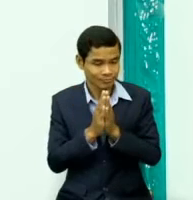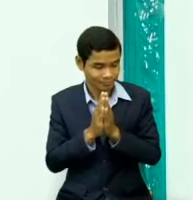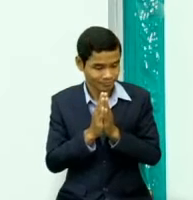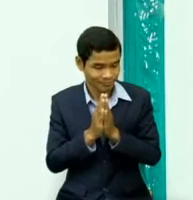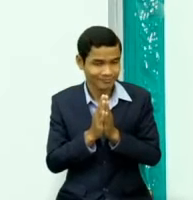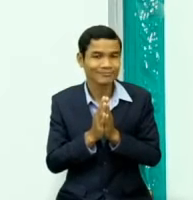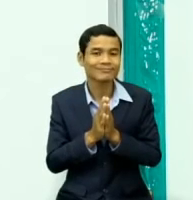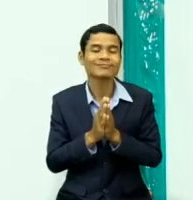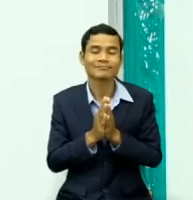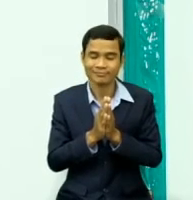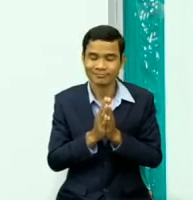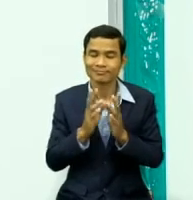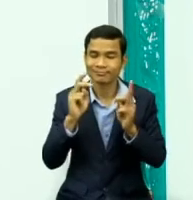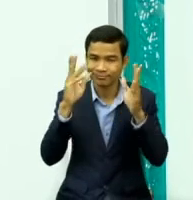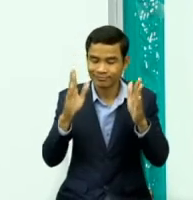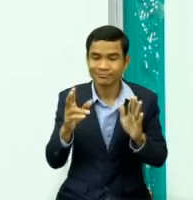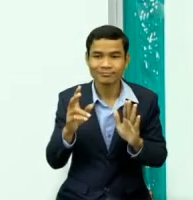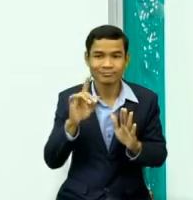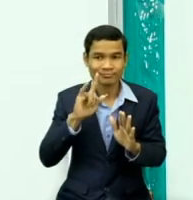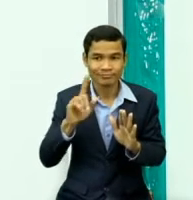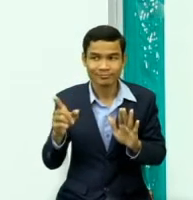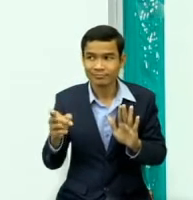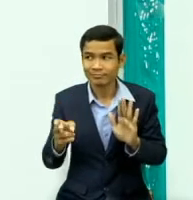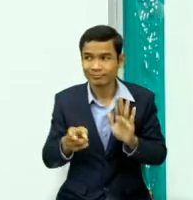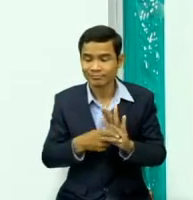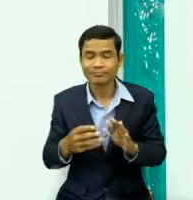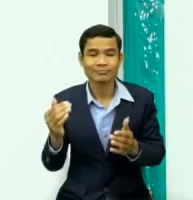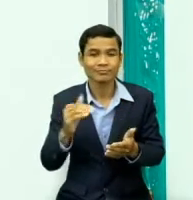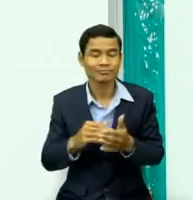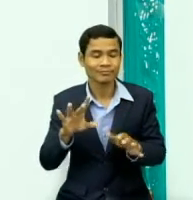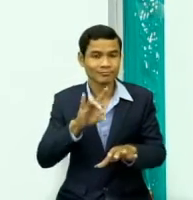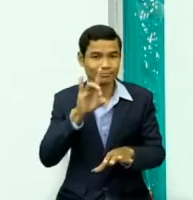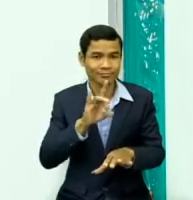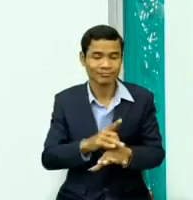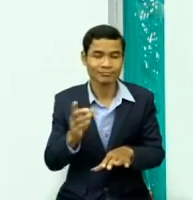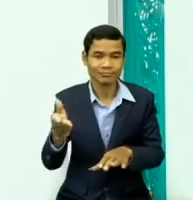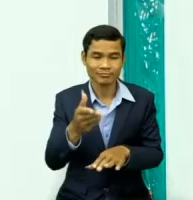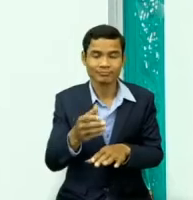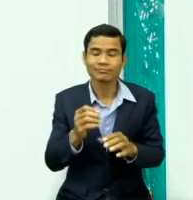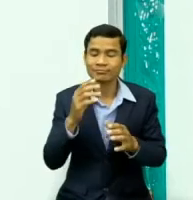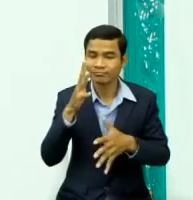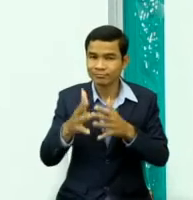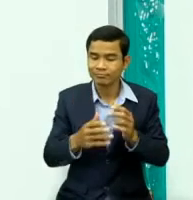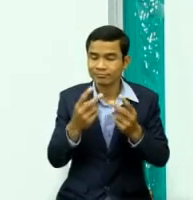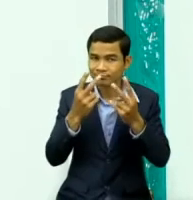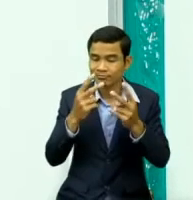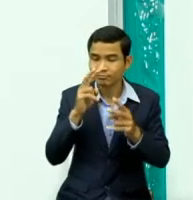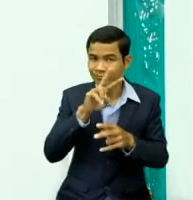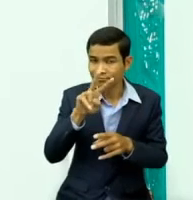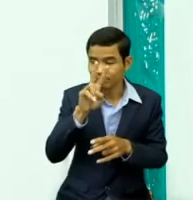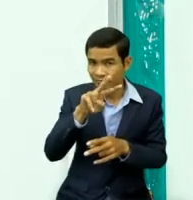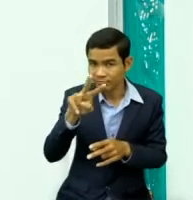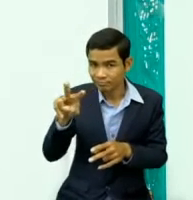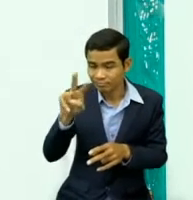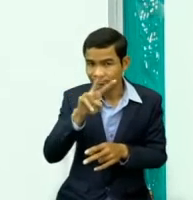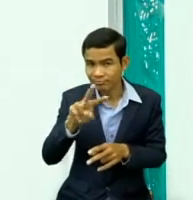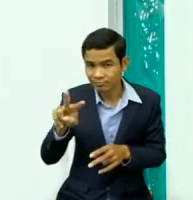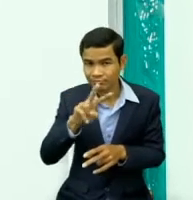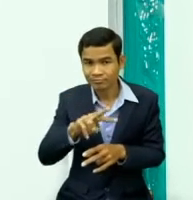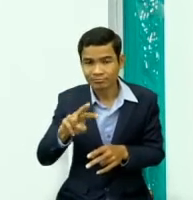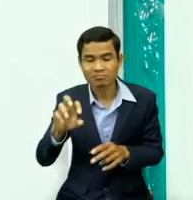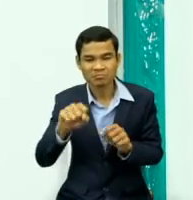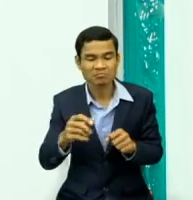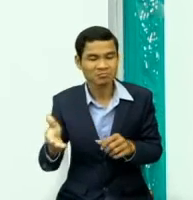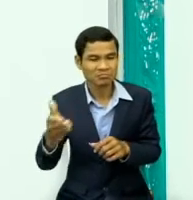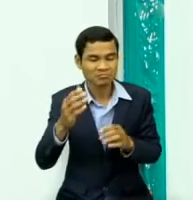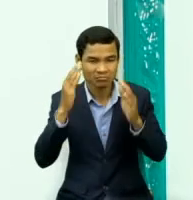mui cha này cứ bình chạm vào đầu ti nó biết đây này cứ ăn tập bọt con tặng ở khnề trệ tái cha chương tiếp tục đáp tặng ở khnề này con nhé